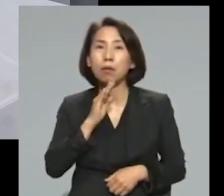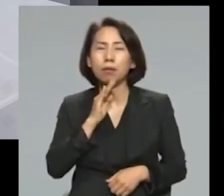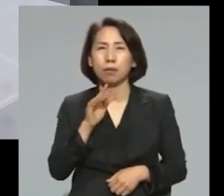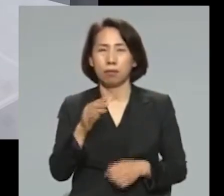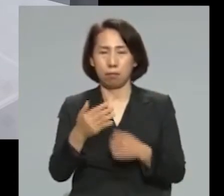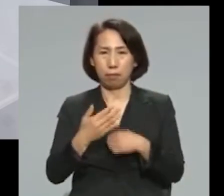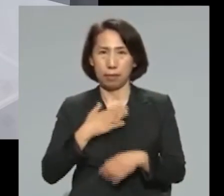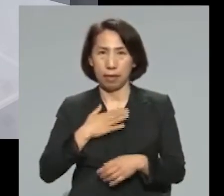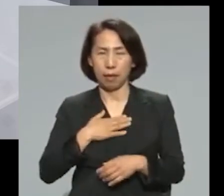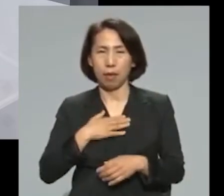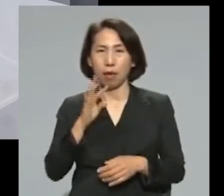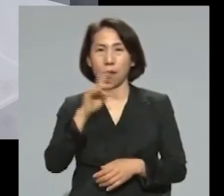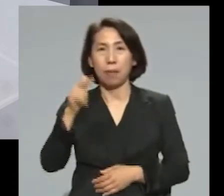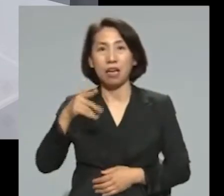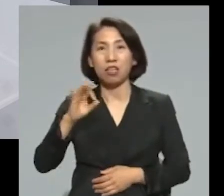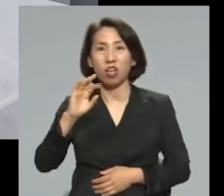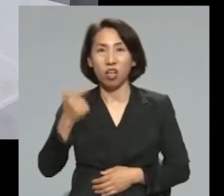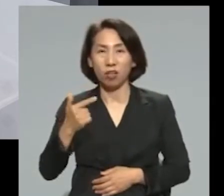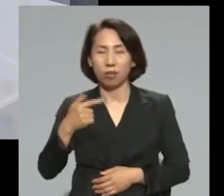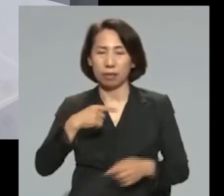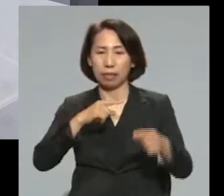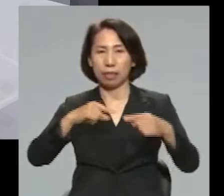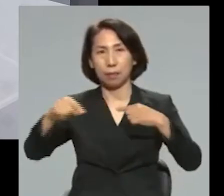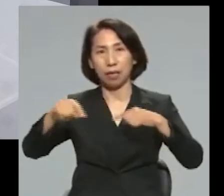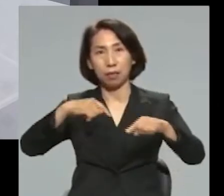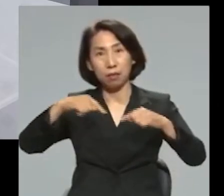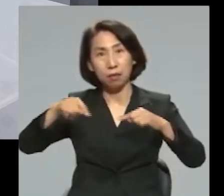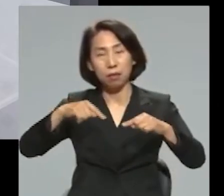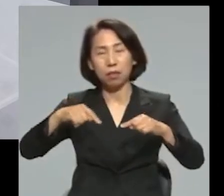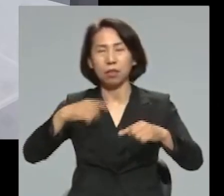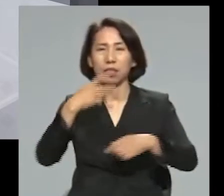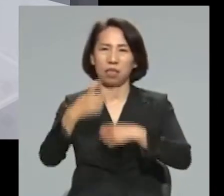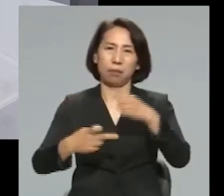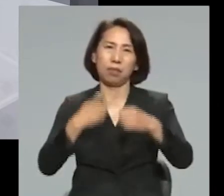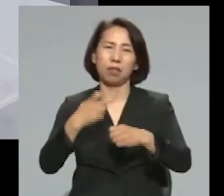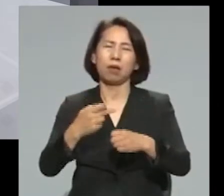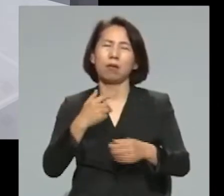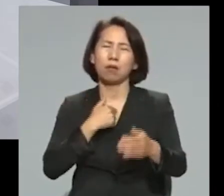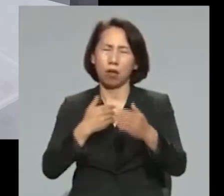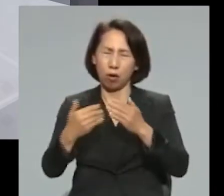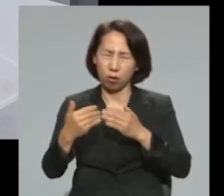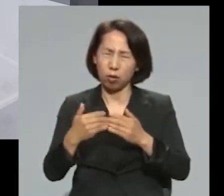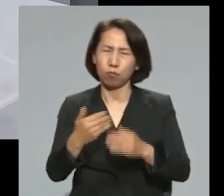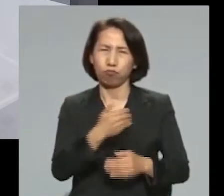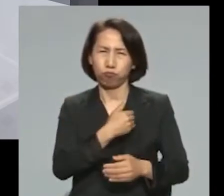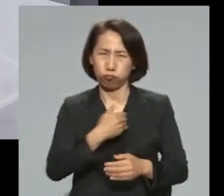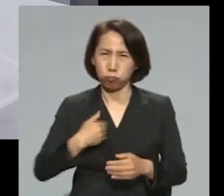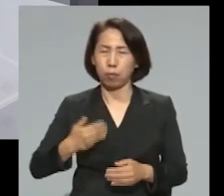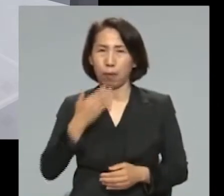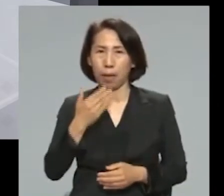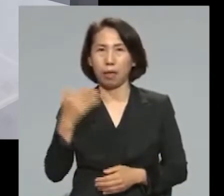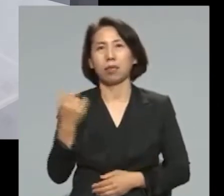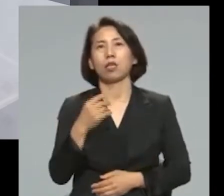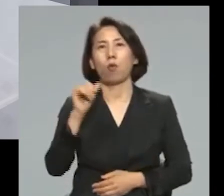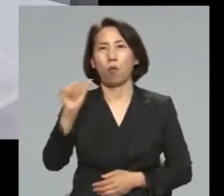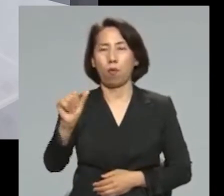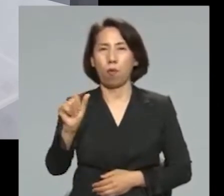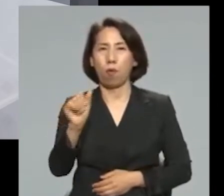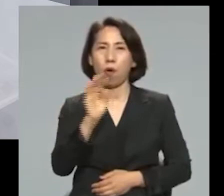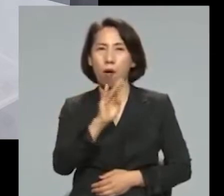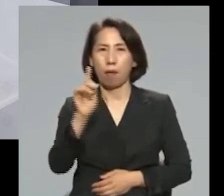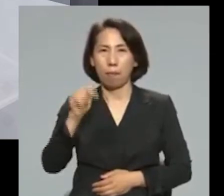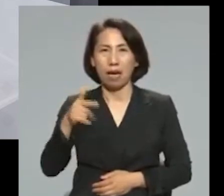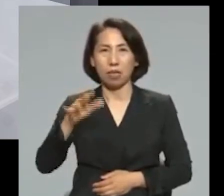박정현이 지방정치 12년 많은 경험과 경륜이 있습니다. 기호 5번